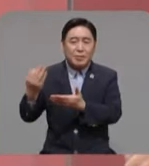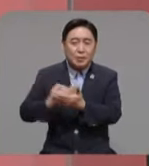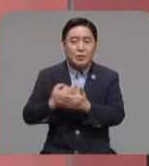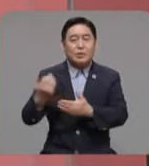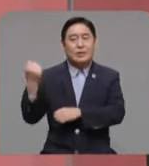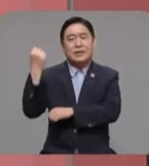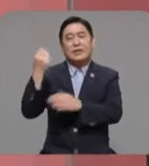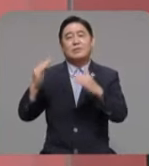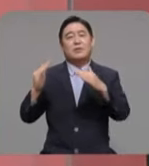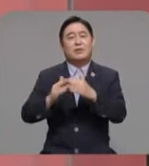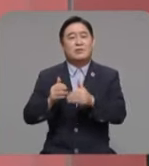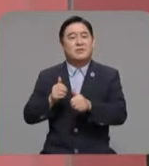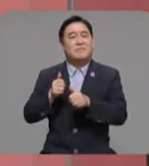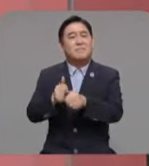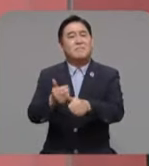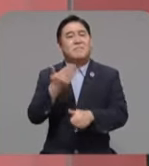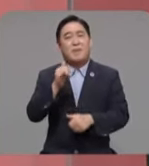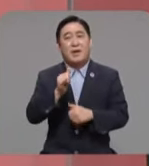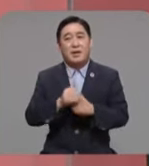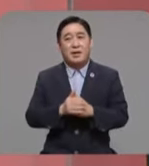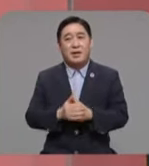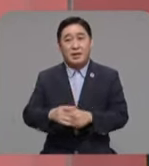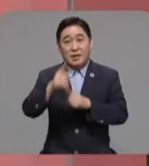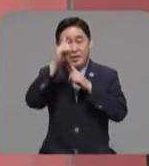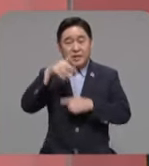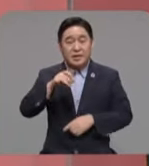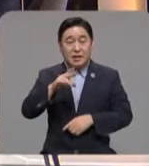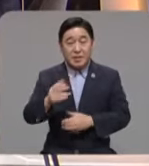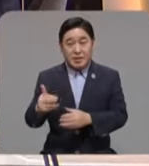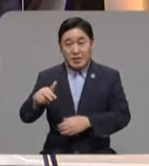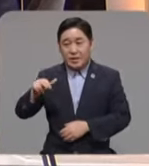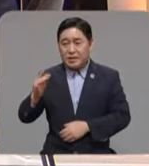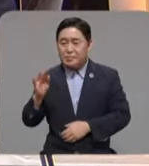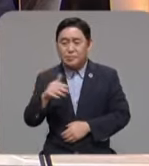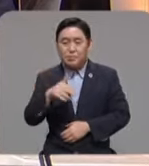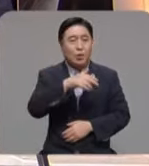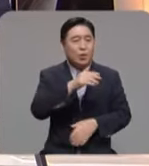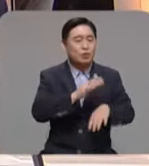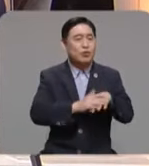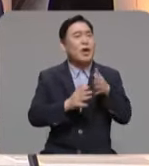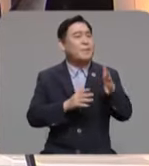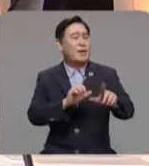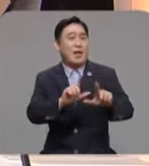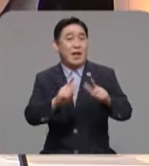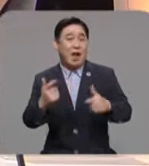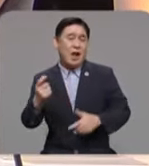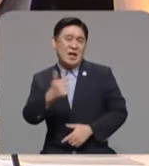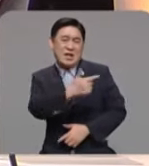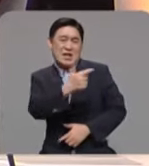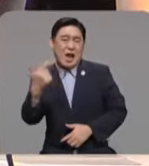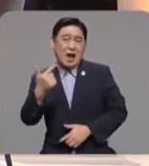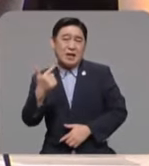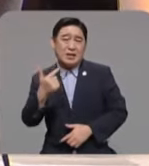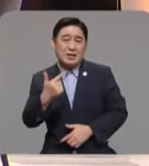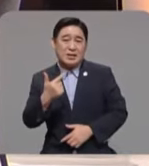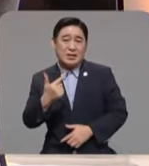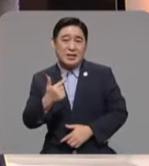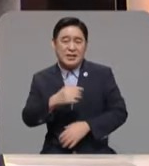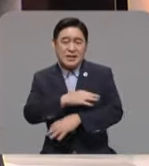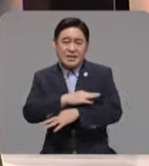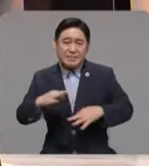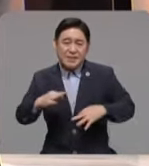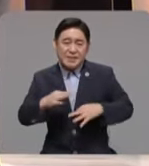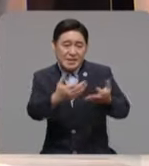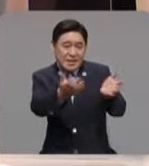기본주택을 이깁니다. 이재명은 진보도 좌파도 아닙니다. 거대하고 추악한 게이트